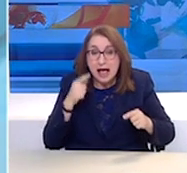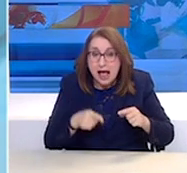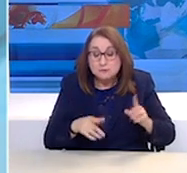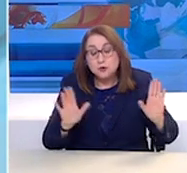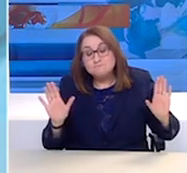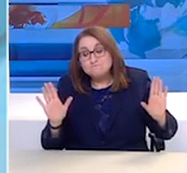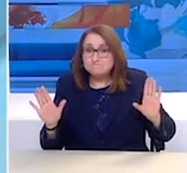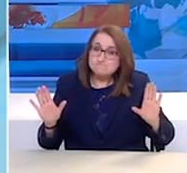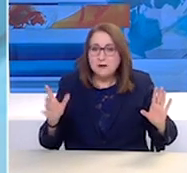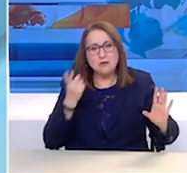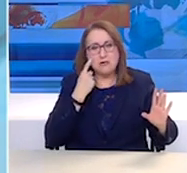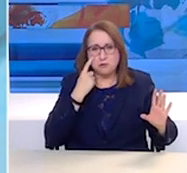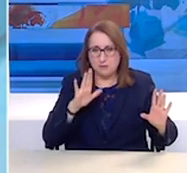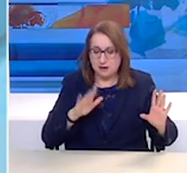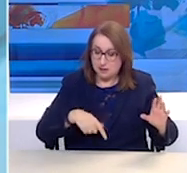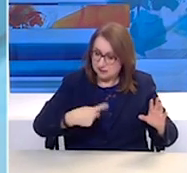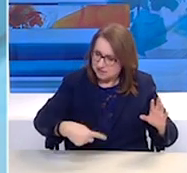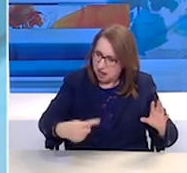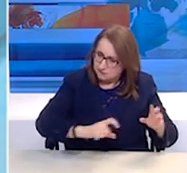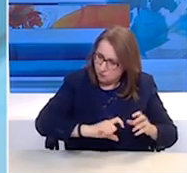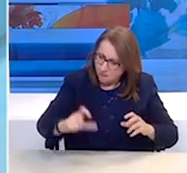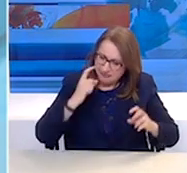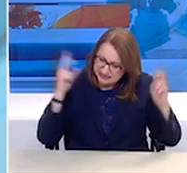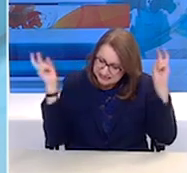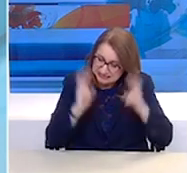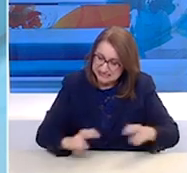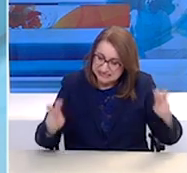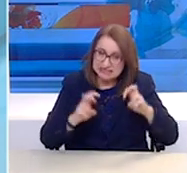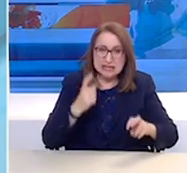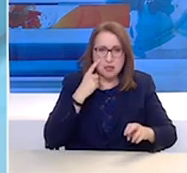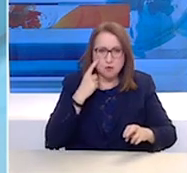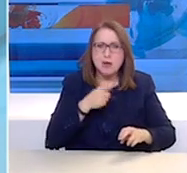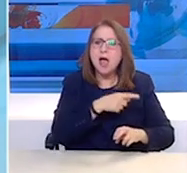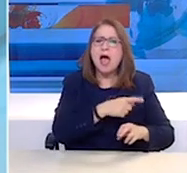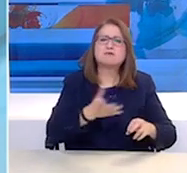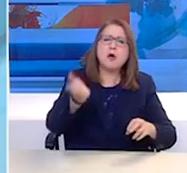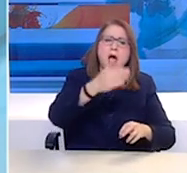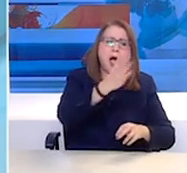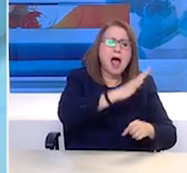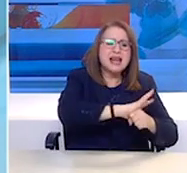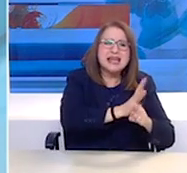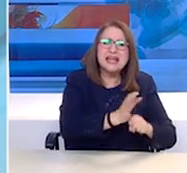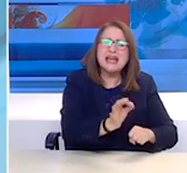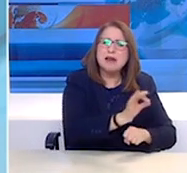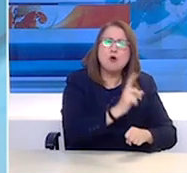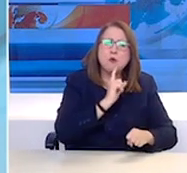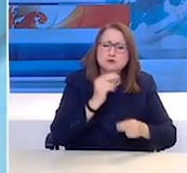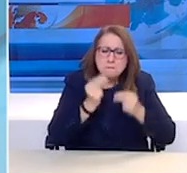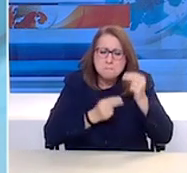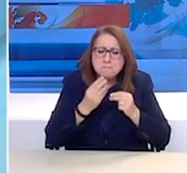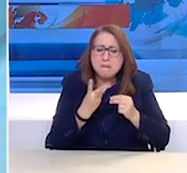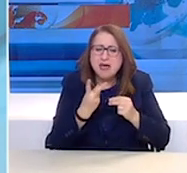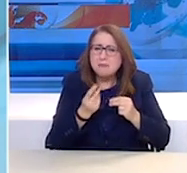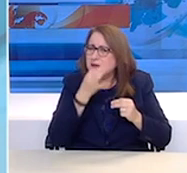ισχυρή είναι η ανοσία κάποιου που έχει περάσει τον κορονοϊό. Με βάση τα δεδομένα από άλλους κορονοϊούς, όπως και τα μαθηματικά μοντέλα στα οποία σας ανέφερα, φαίνεται ότι